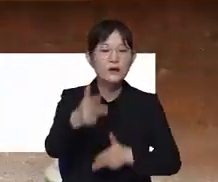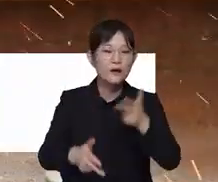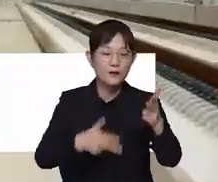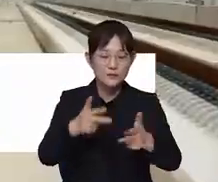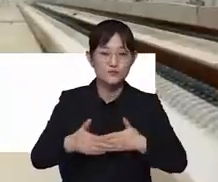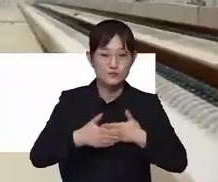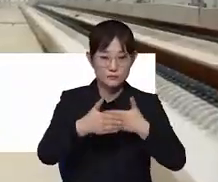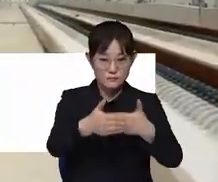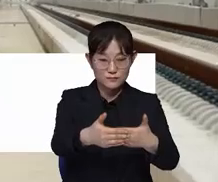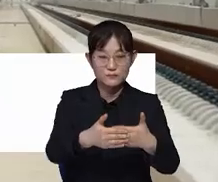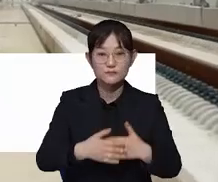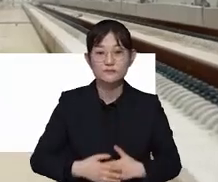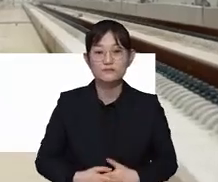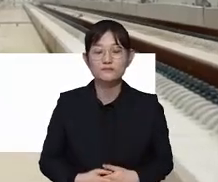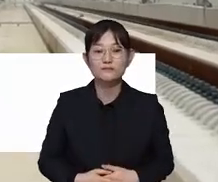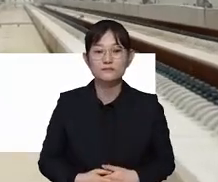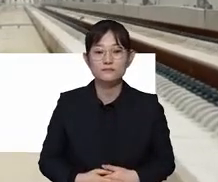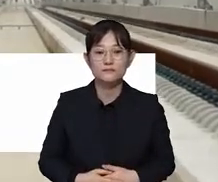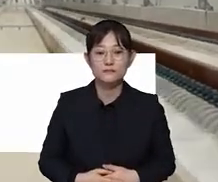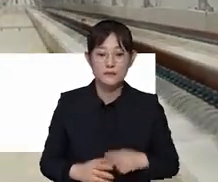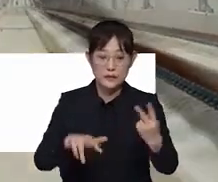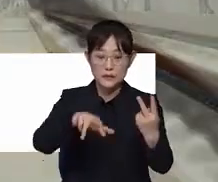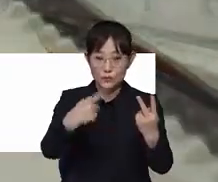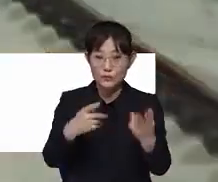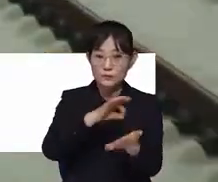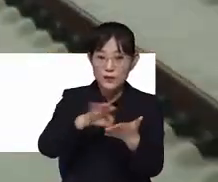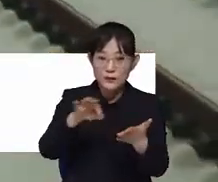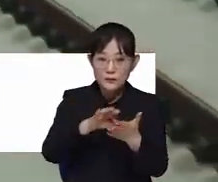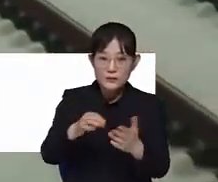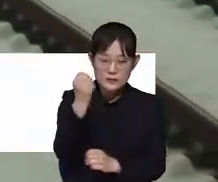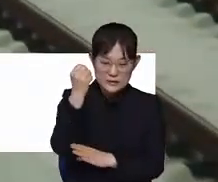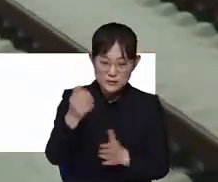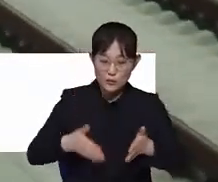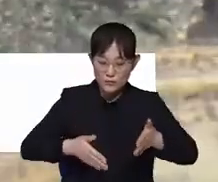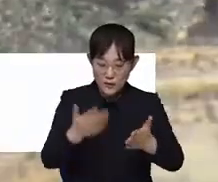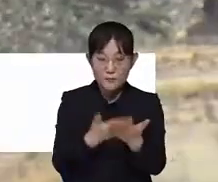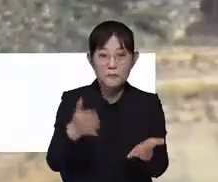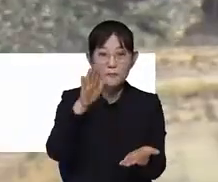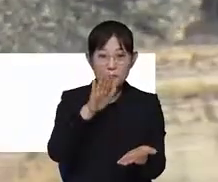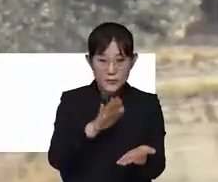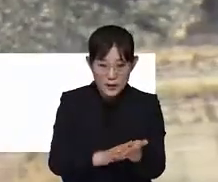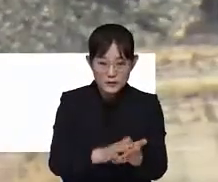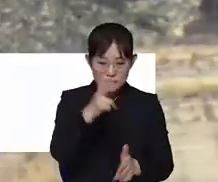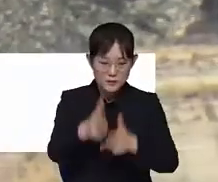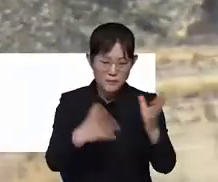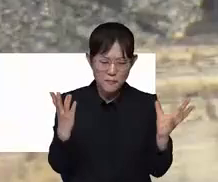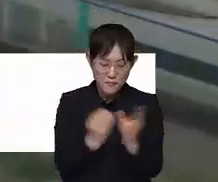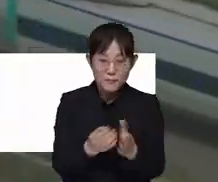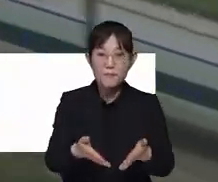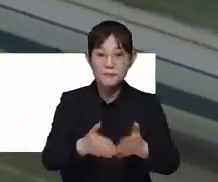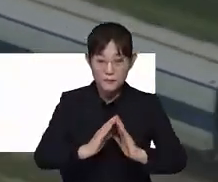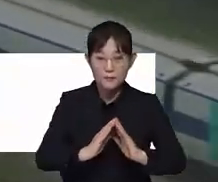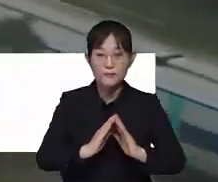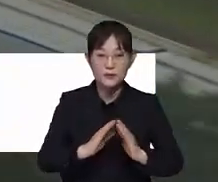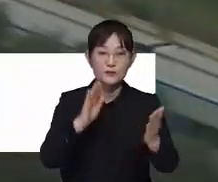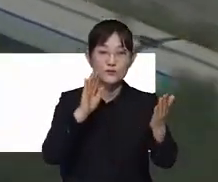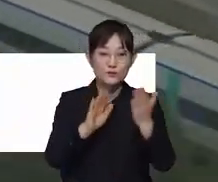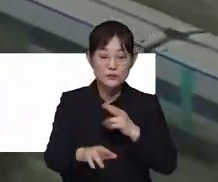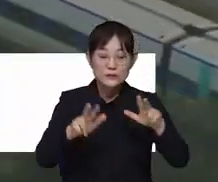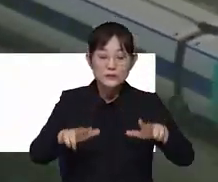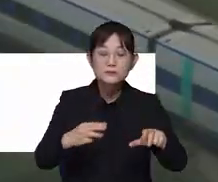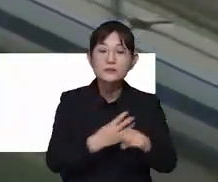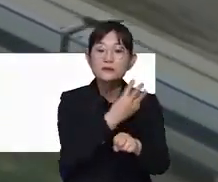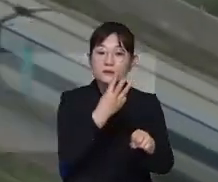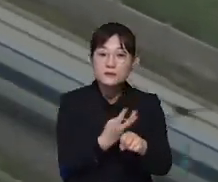본격 추진될 것으로 보입니다. 2조 원을 들여 기존 선로를 개량해 고속화 철도망이 구축되면 현재 3시간 이상